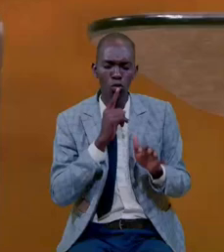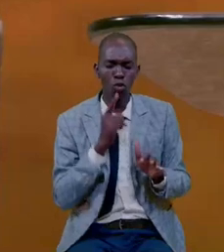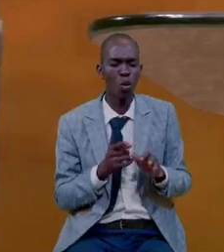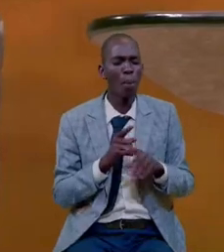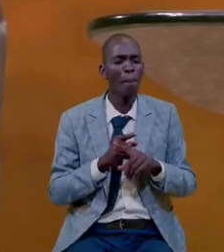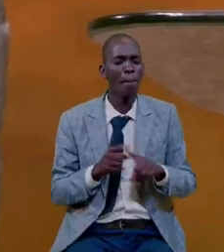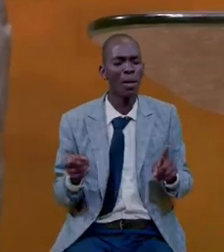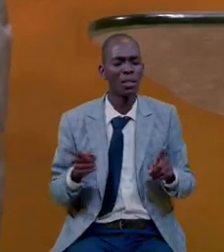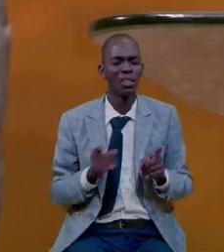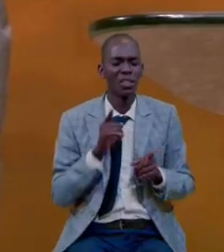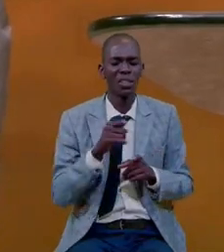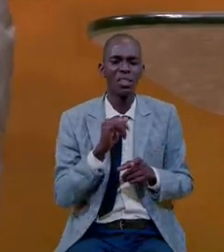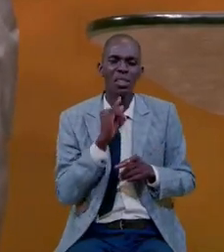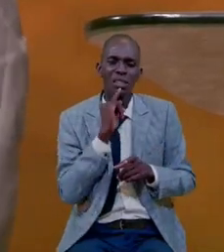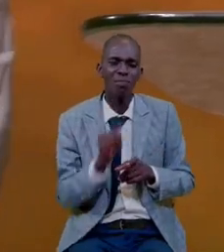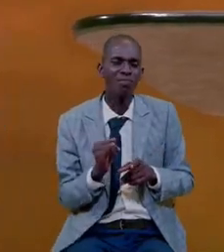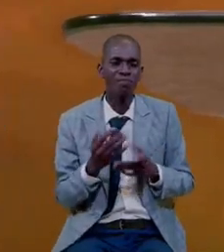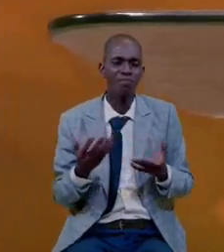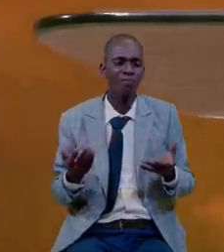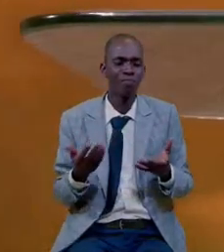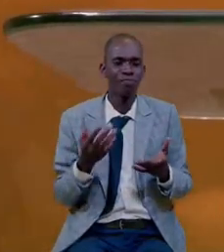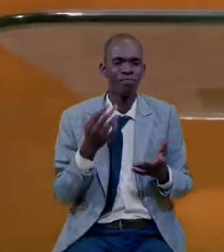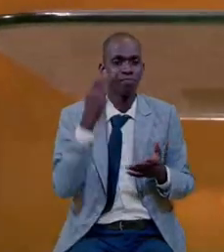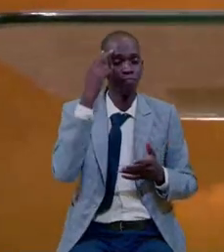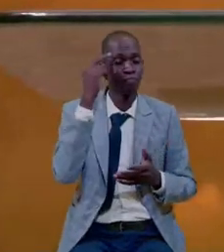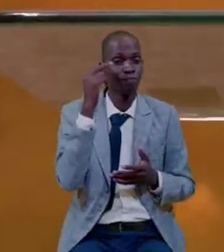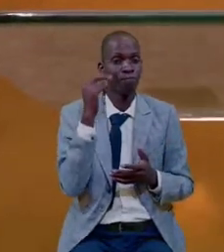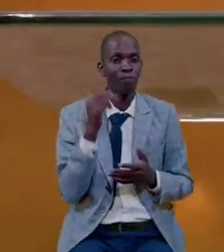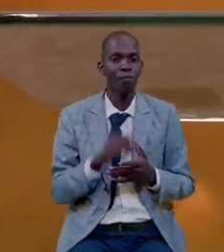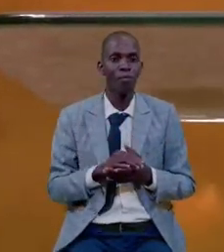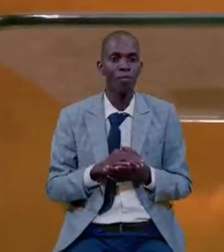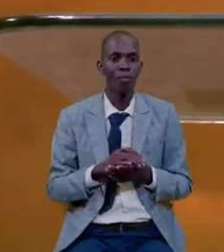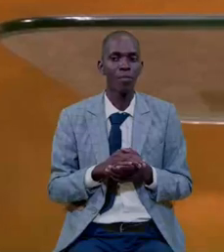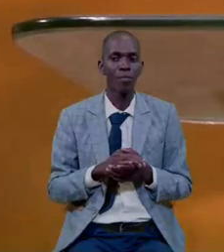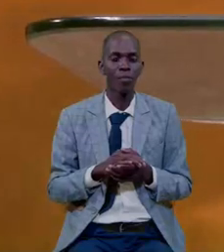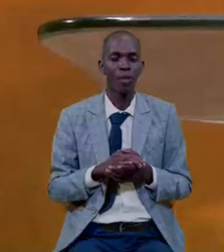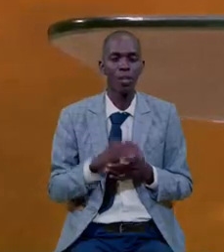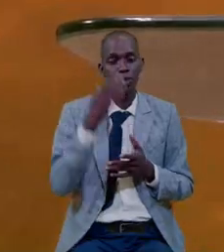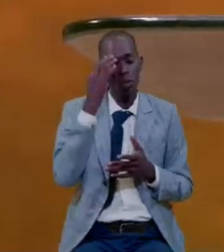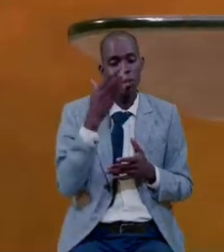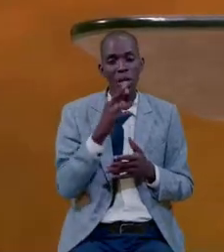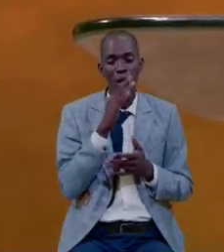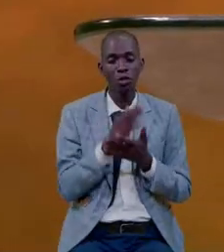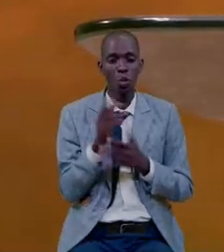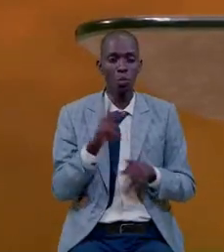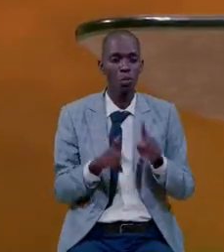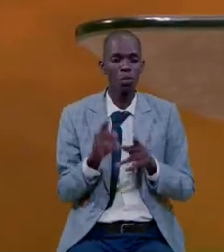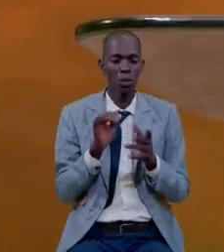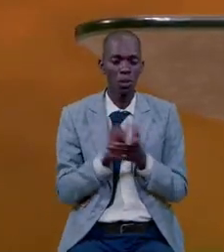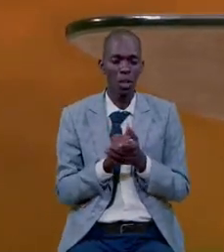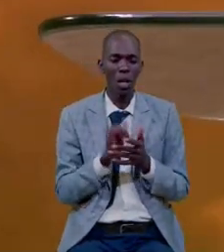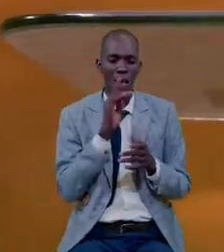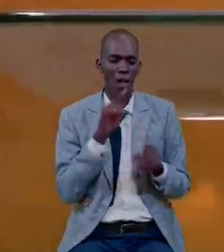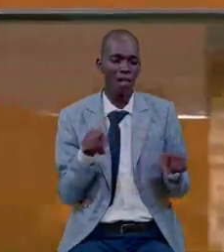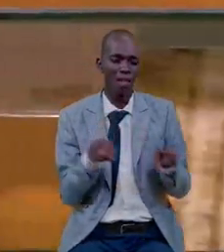ces fruits artificiels, comme on peut voir la pomme. Dès que tu mets ça dans la bouche, tu